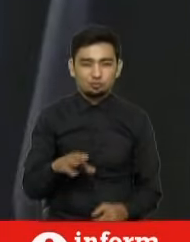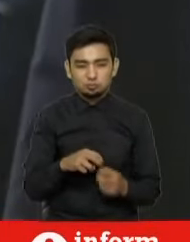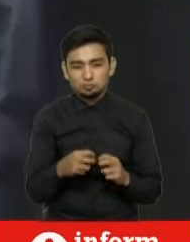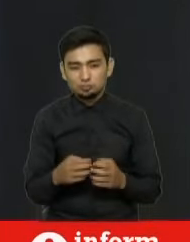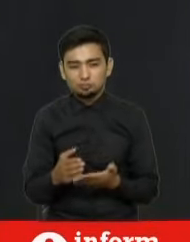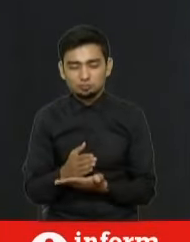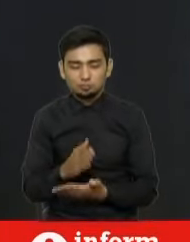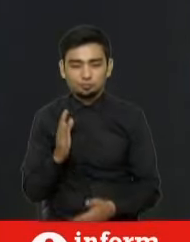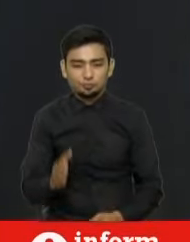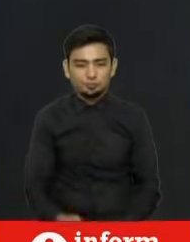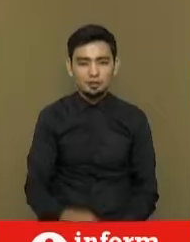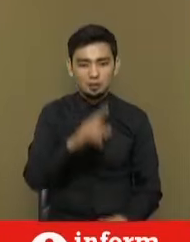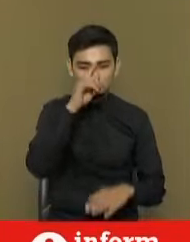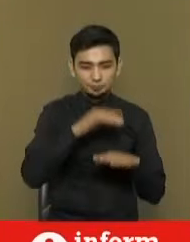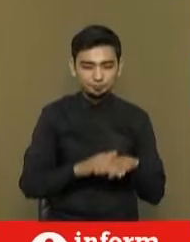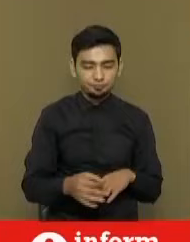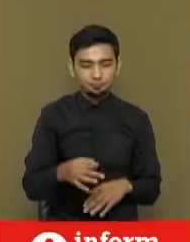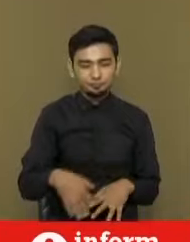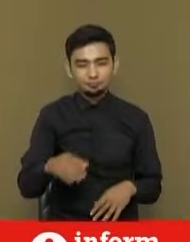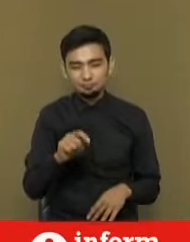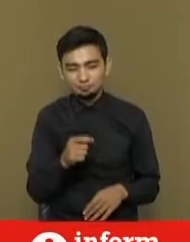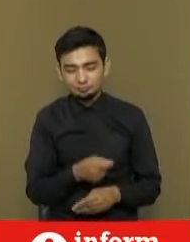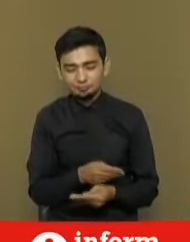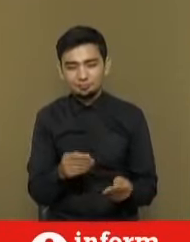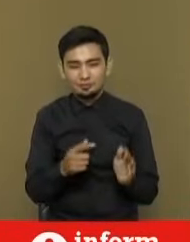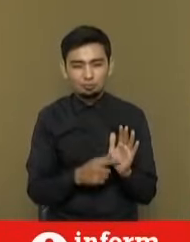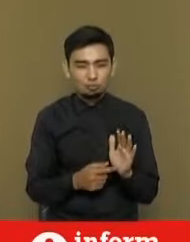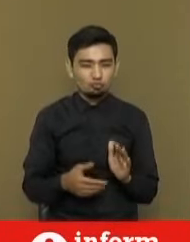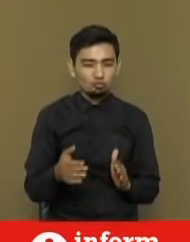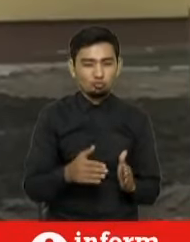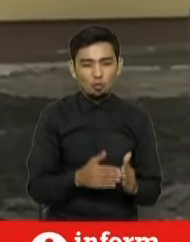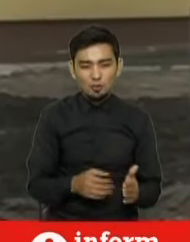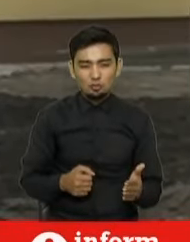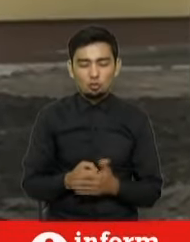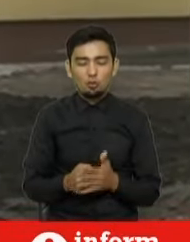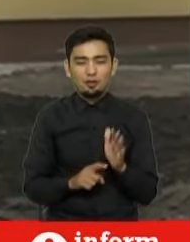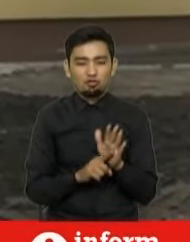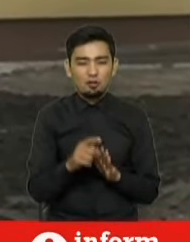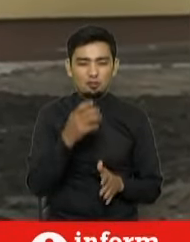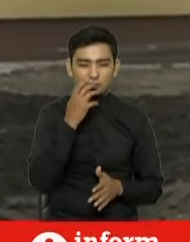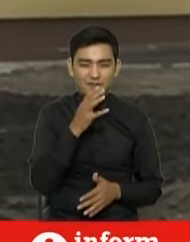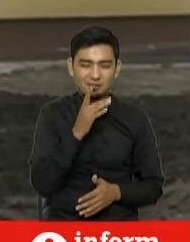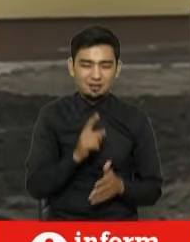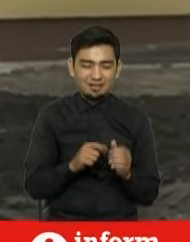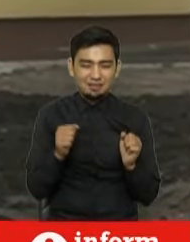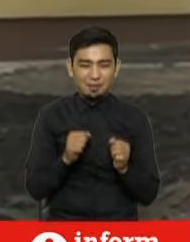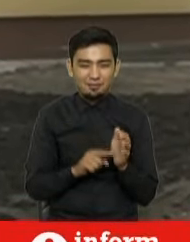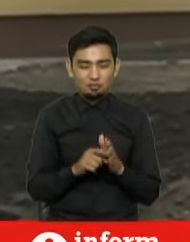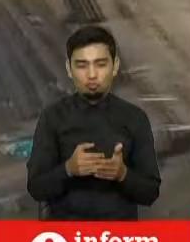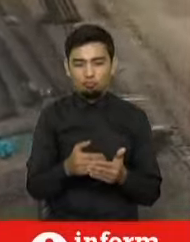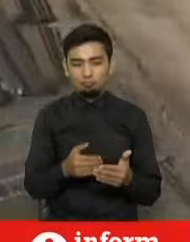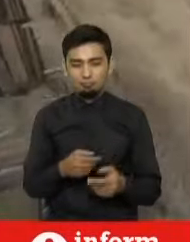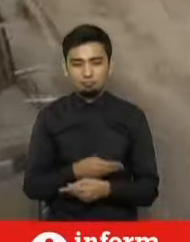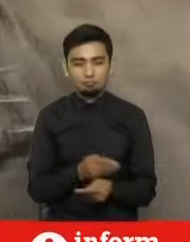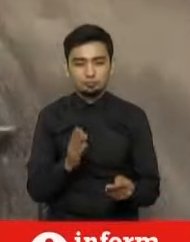Аким области также отметил, что ключи от всех 700 строящихся домов вручат до начала отопительного сезона. Екатерина